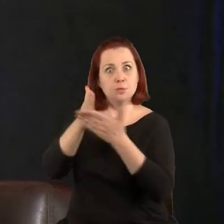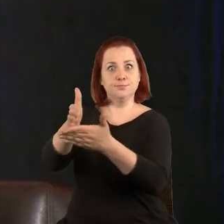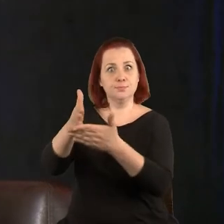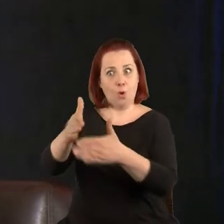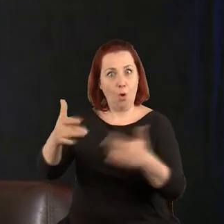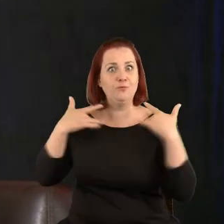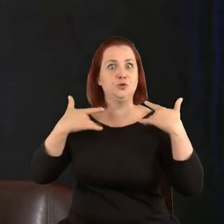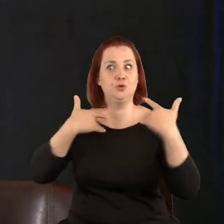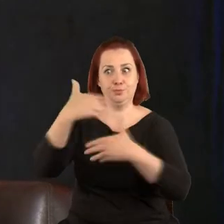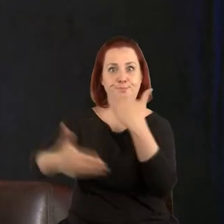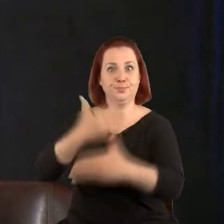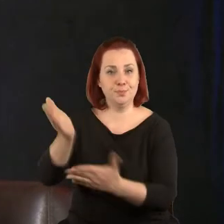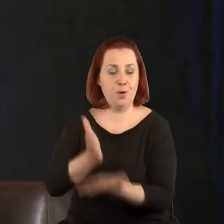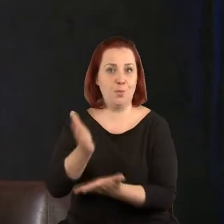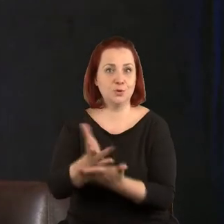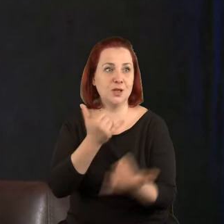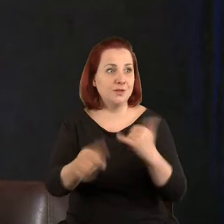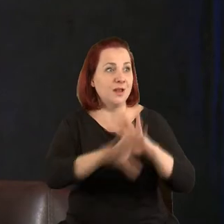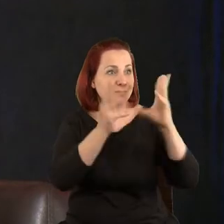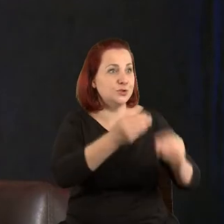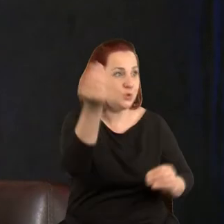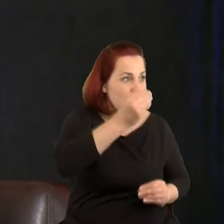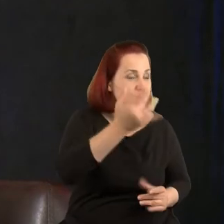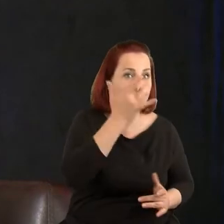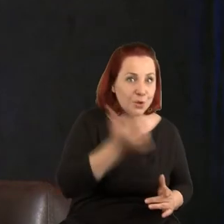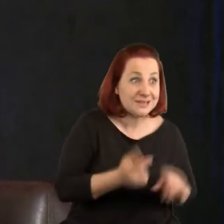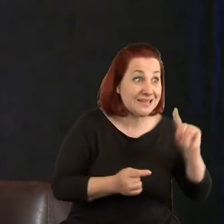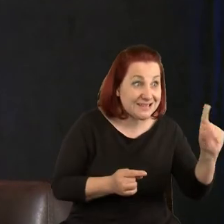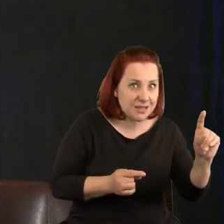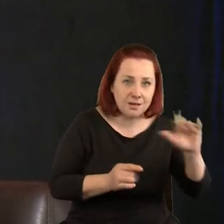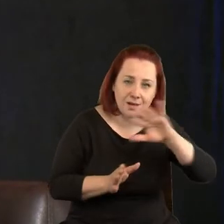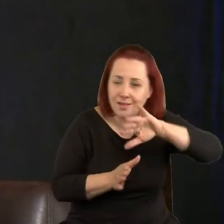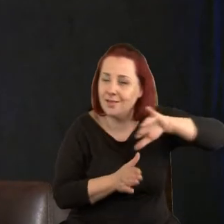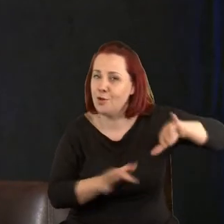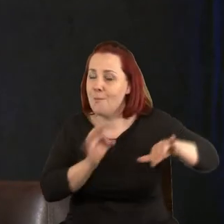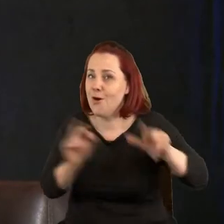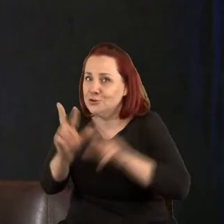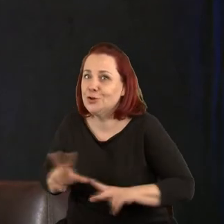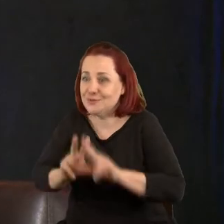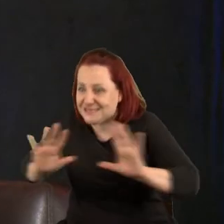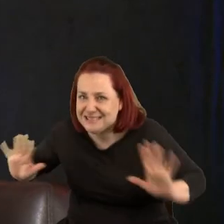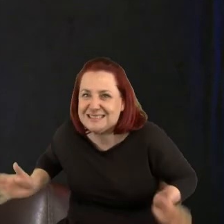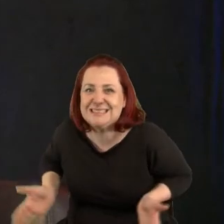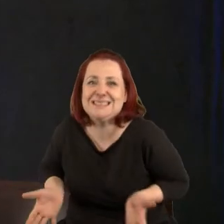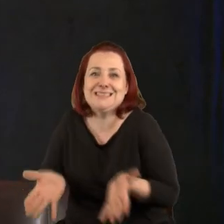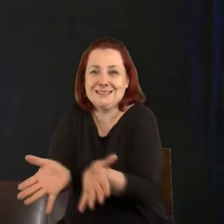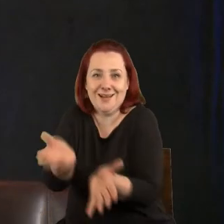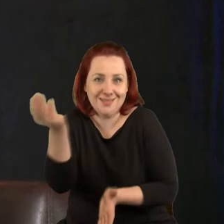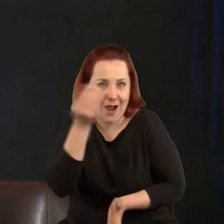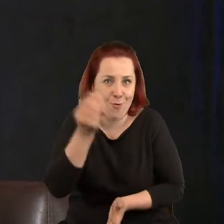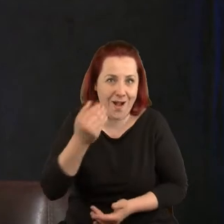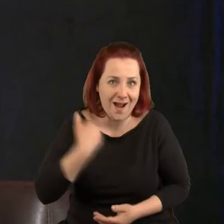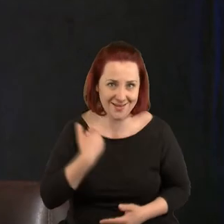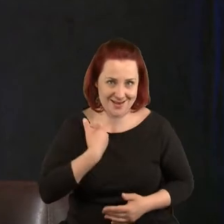gdzieś w życiu po drodze pomoże, więc kiedy wszyscy się uczyliśmy rosyjskiego, to gdzieś mnie to środowisko moje najbliższe wypchnęło do tego, żeby uczyć się